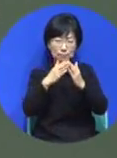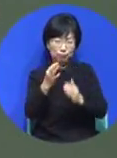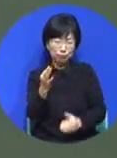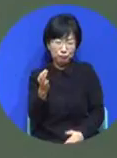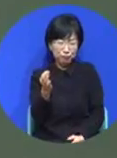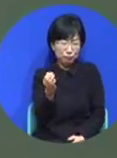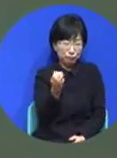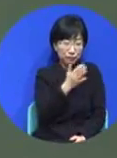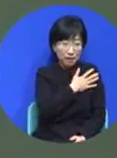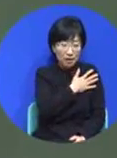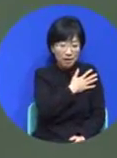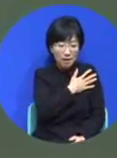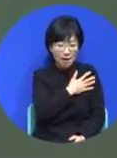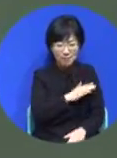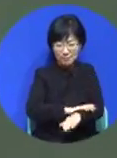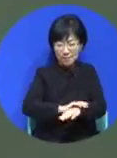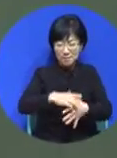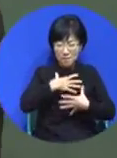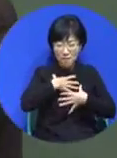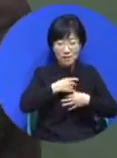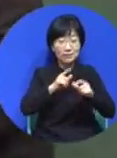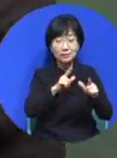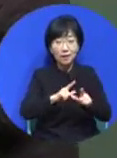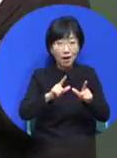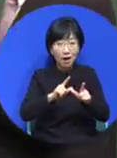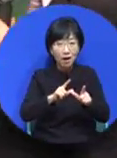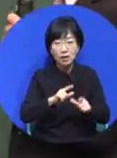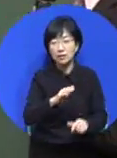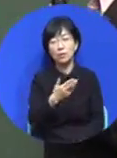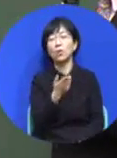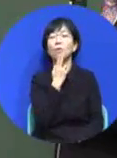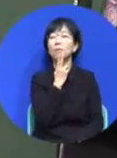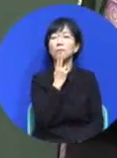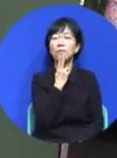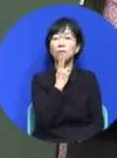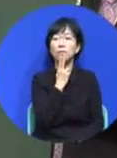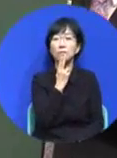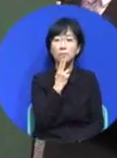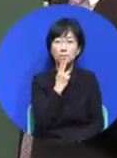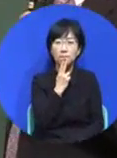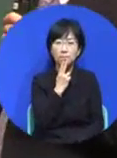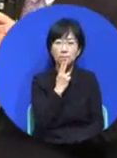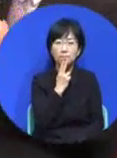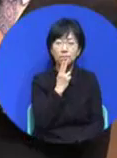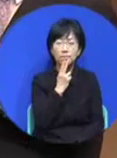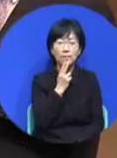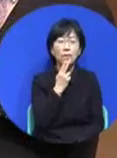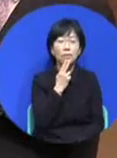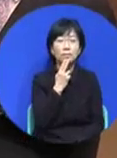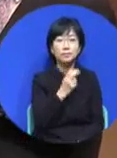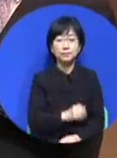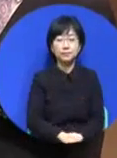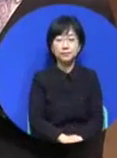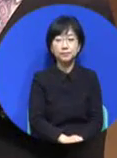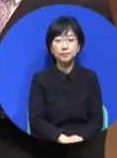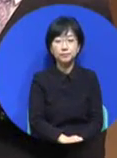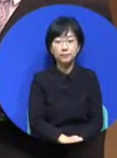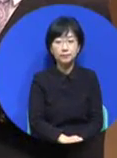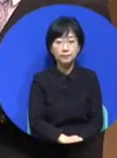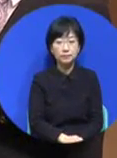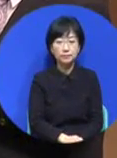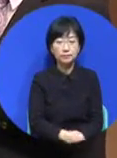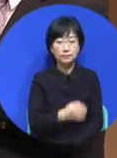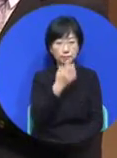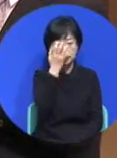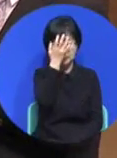I didn't have a rich family. I didn't have all the things that I needed and wanted growing up. 어떤 면에서는 다행이죠. And in some ways, it is a good thing that I didn't. 더